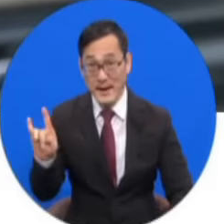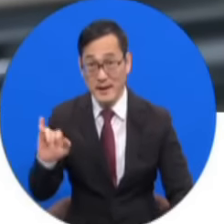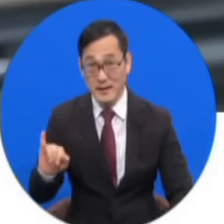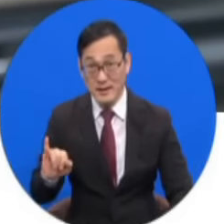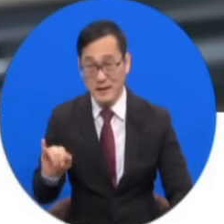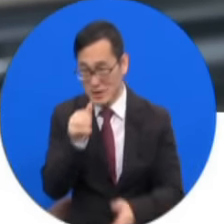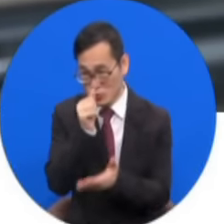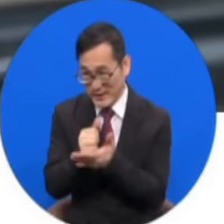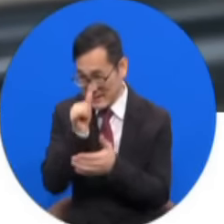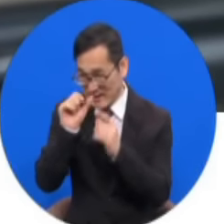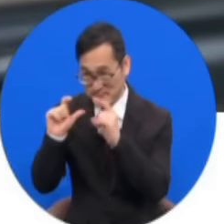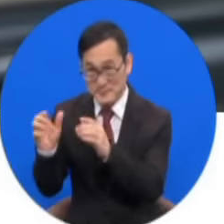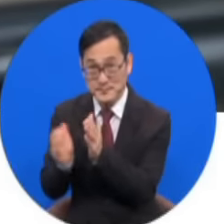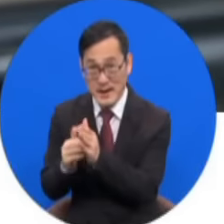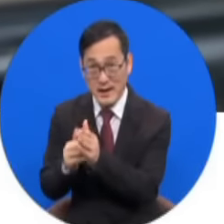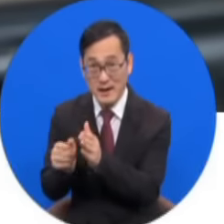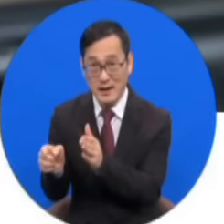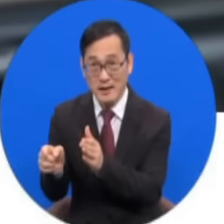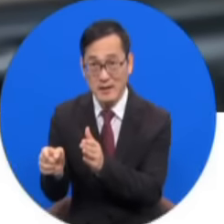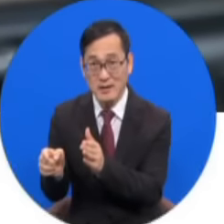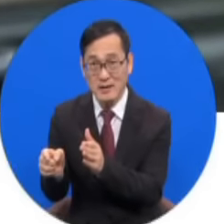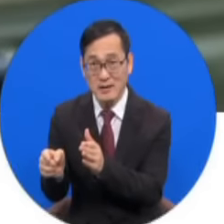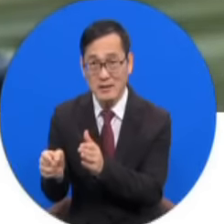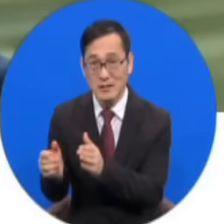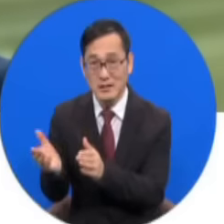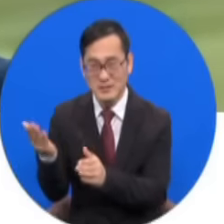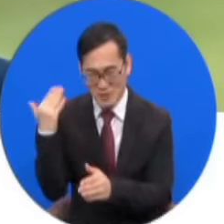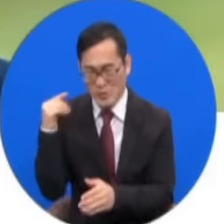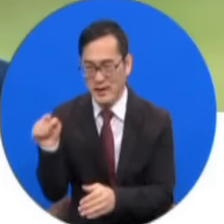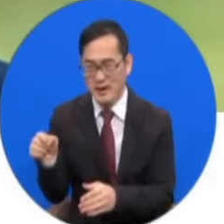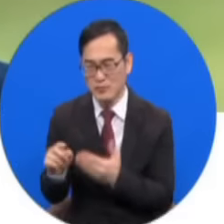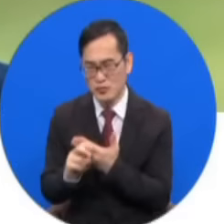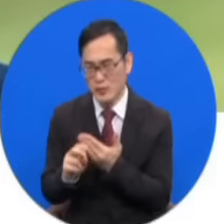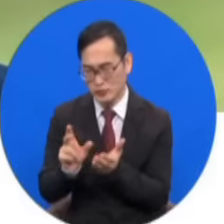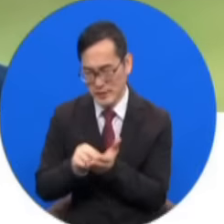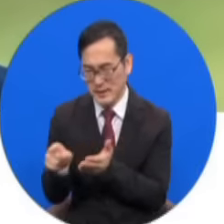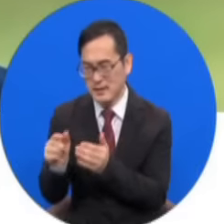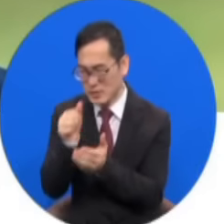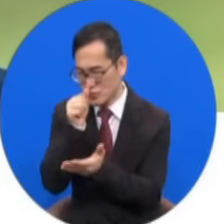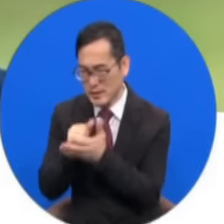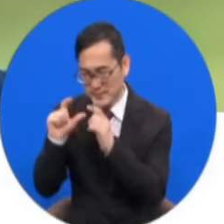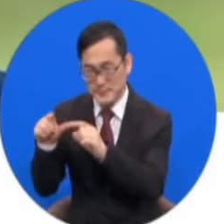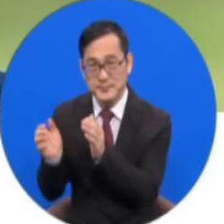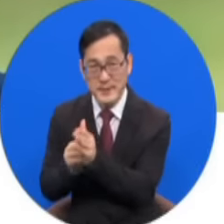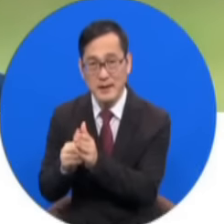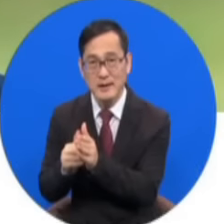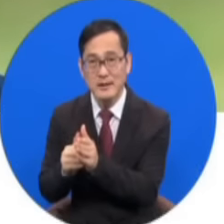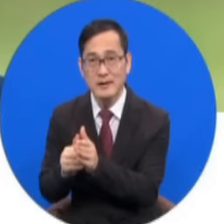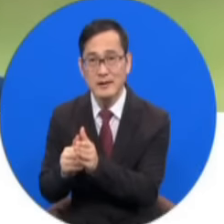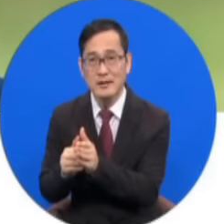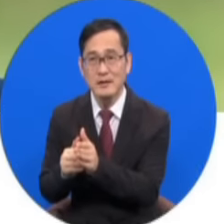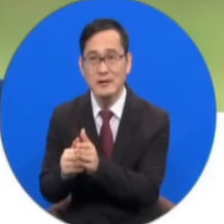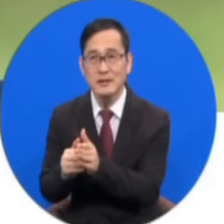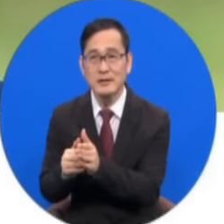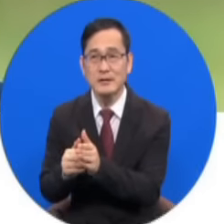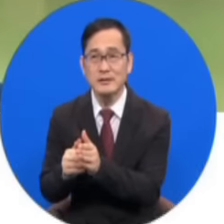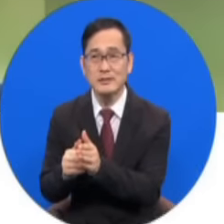판결이 나왔습니다 그 상고도 하지 않아가지고 이미시는 이제 유죄가 나왔기 때문에 여기서 그럼에도